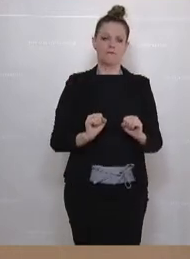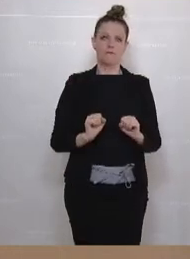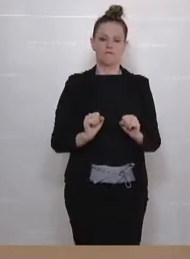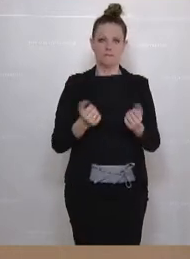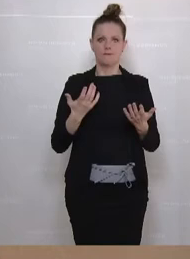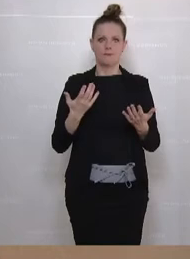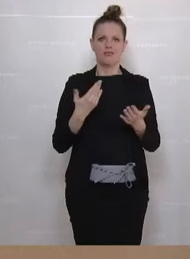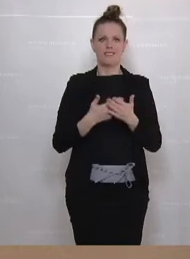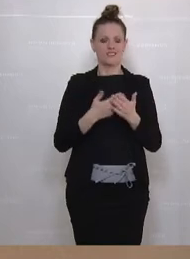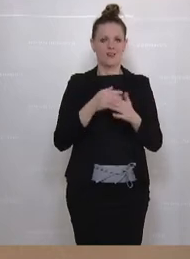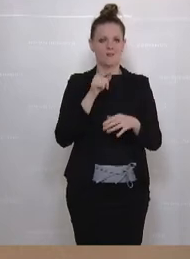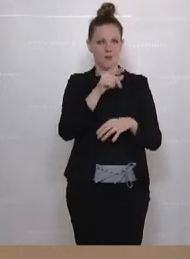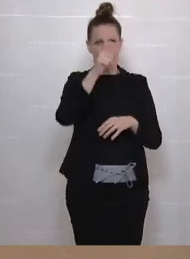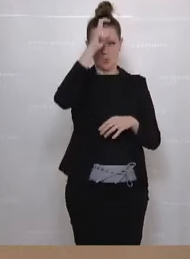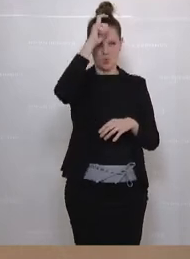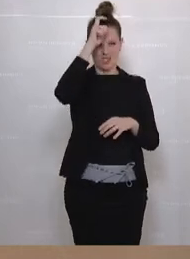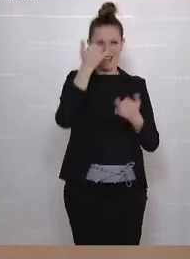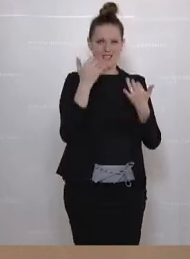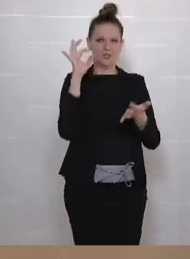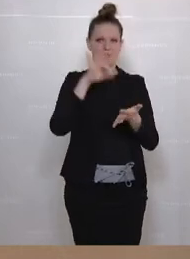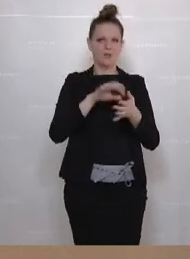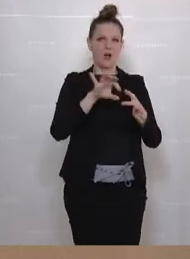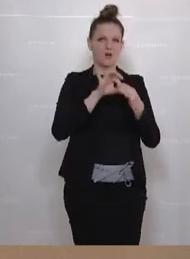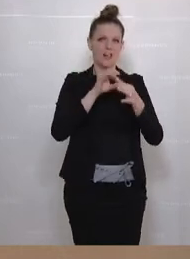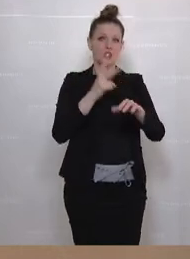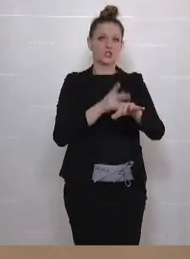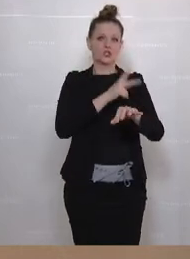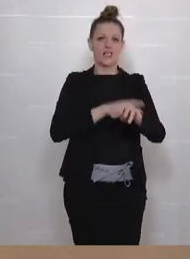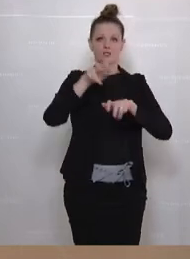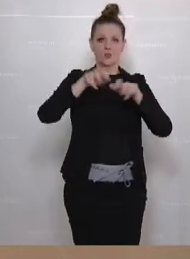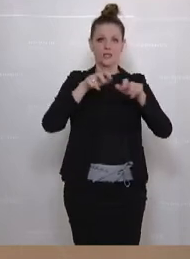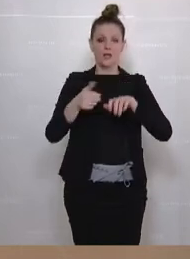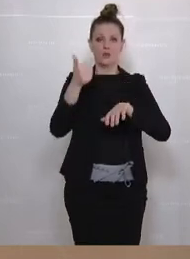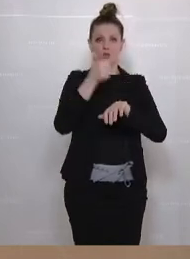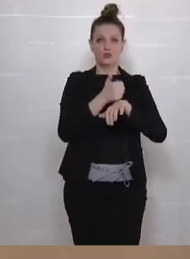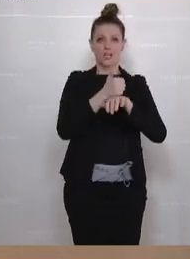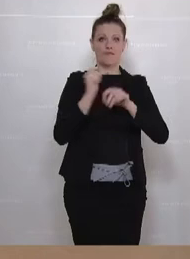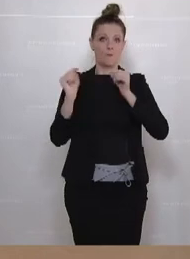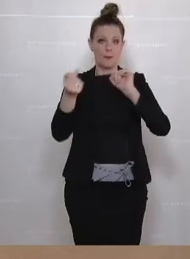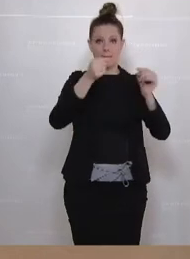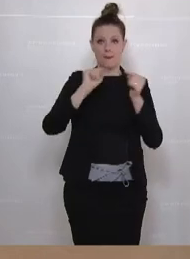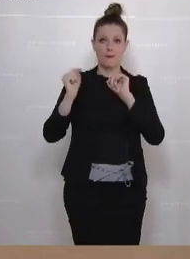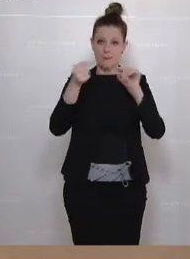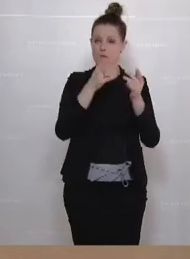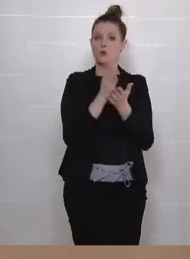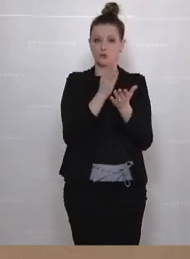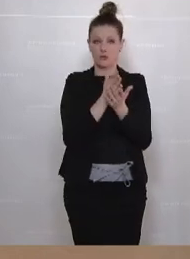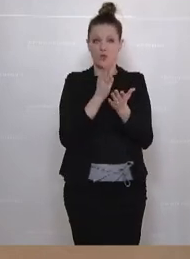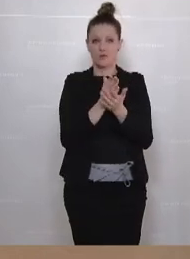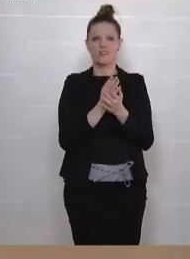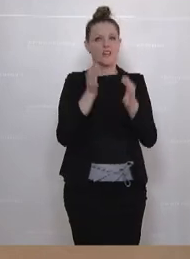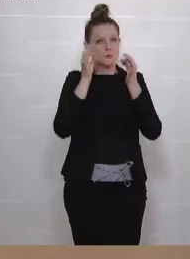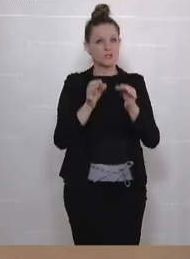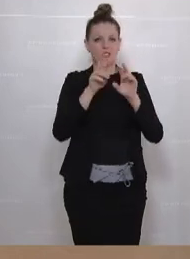haben ja in der Türkei, sozusagen jetzt gerade war auch auf Ebene der Staats- und Regierungschefs, die Diskussion dazu. Wir versuchen natürlich in gewissen Themen